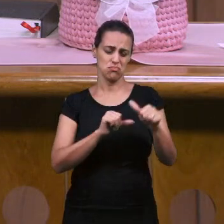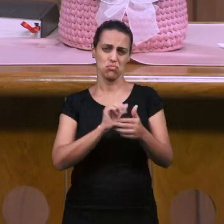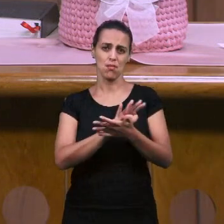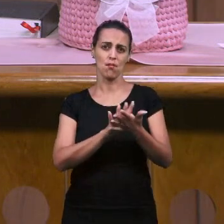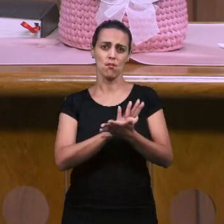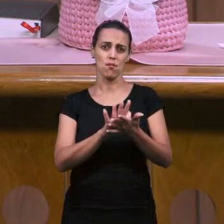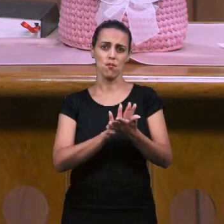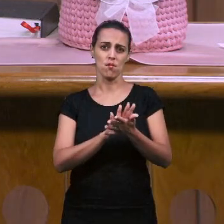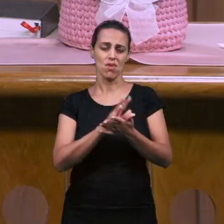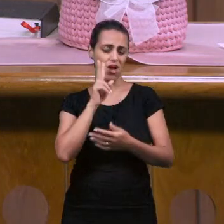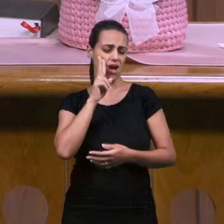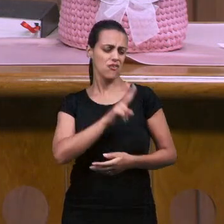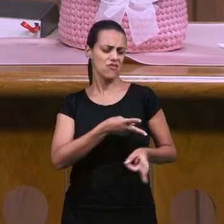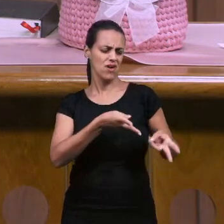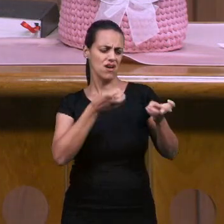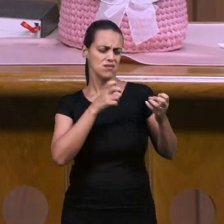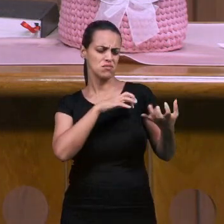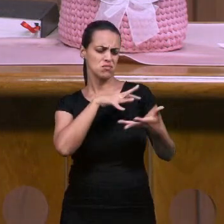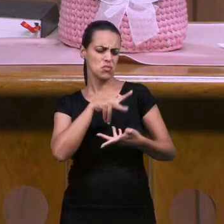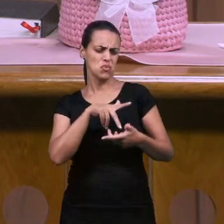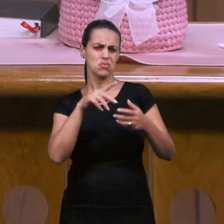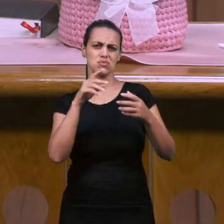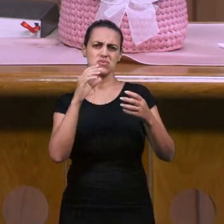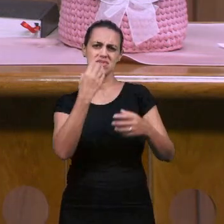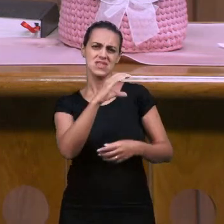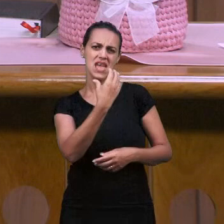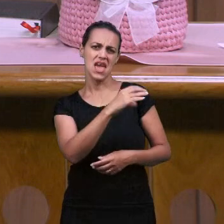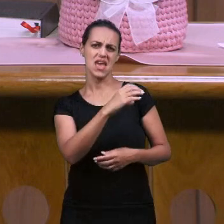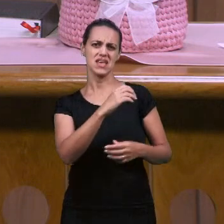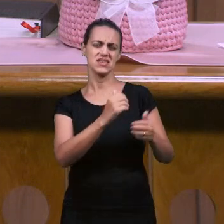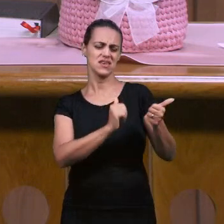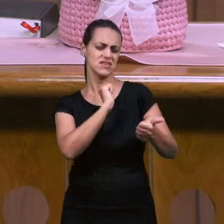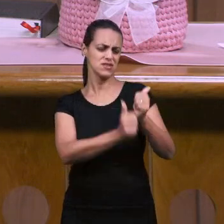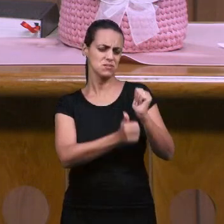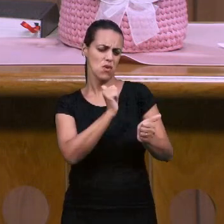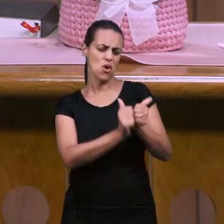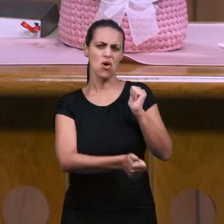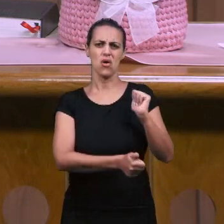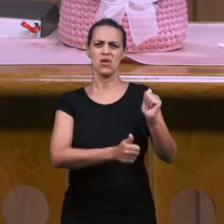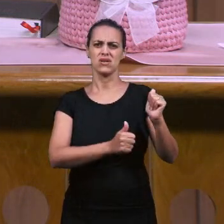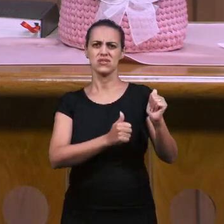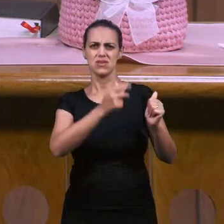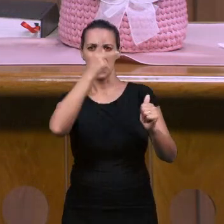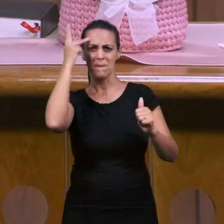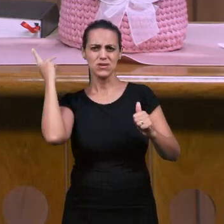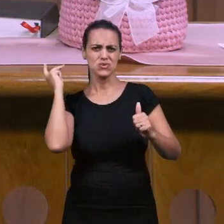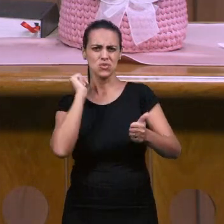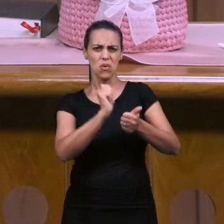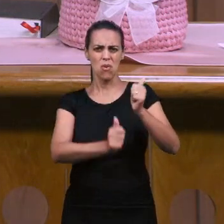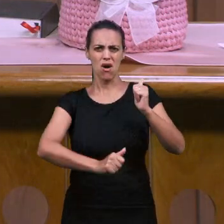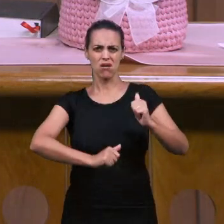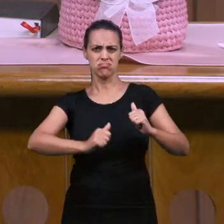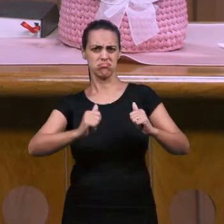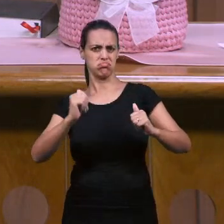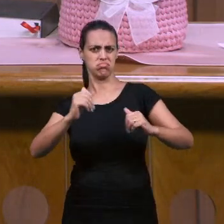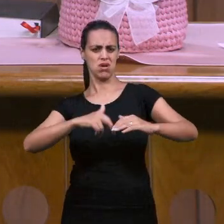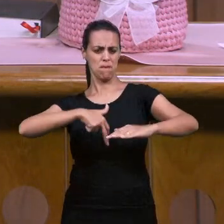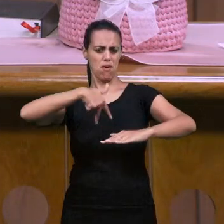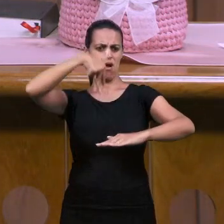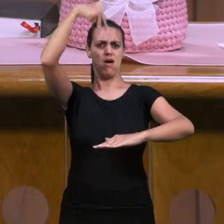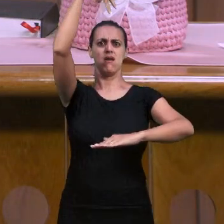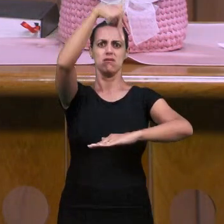la science, se développe en tout. Dans les sports, en tout, on voit l'individu qui saute